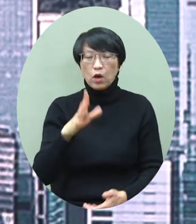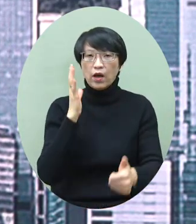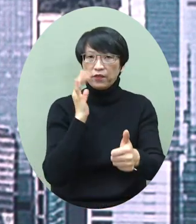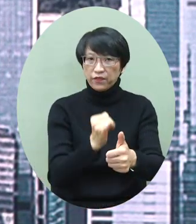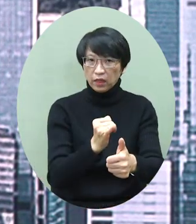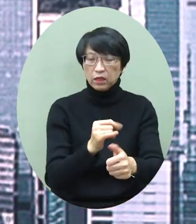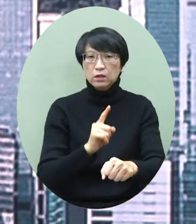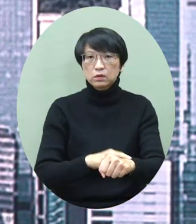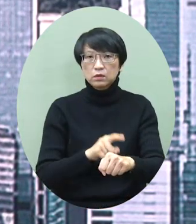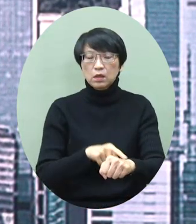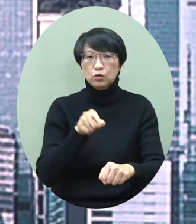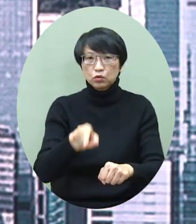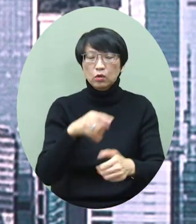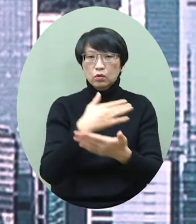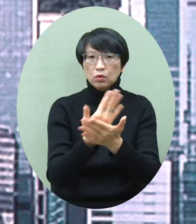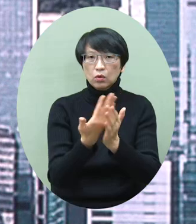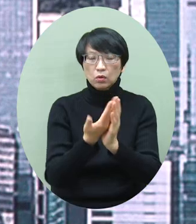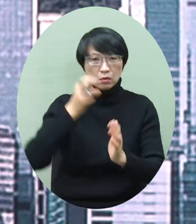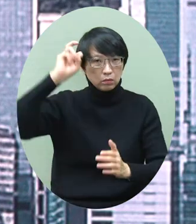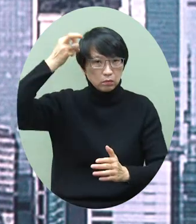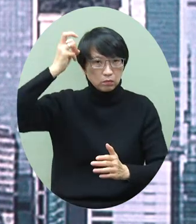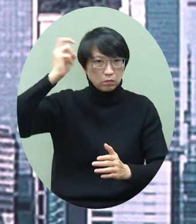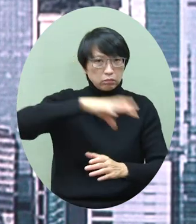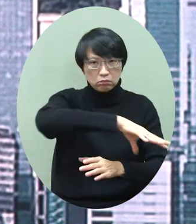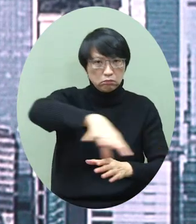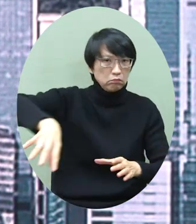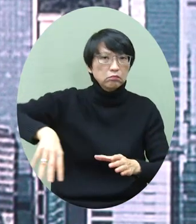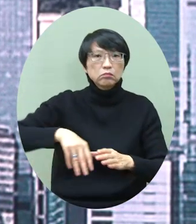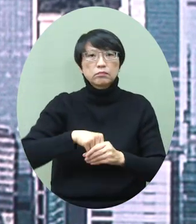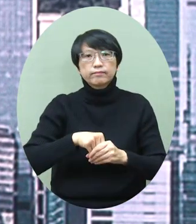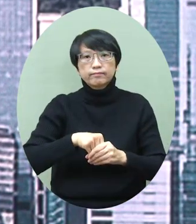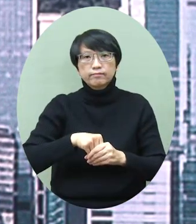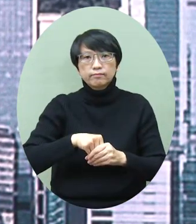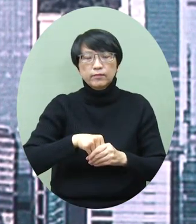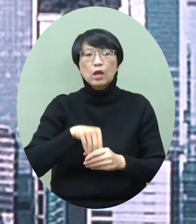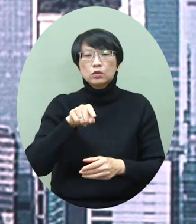方面咧，會將呢啲因素咧係考慮在內嘅。咁所以係其實一件